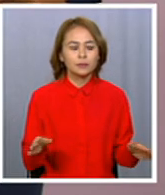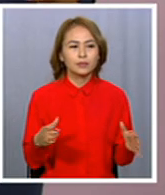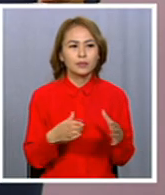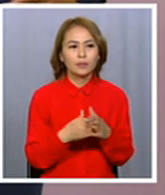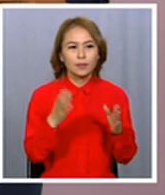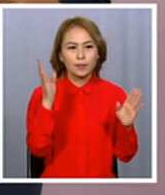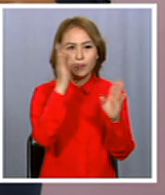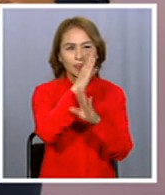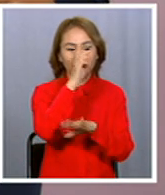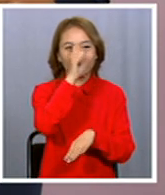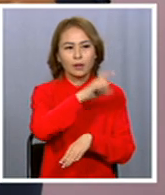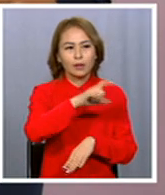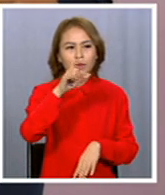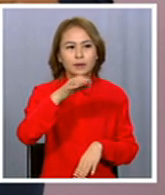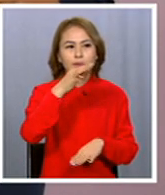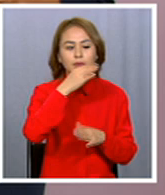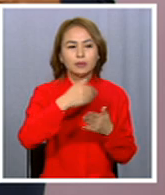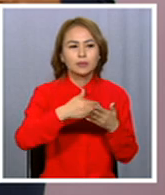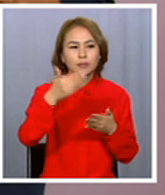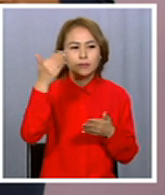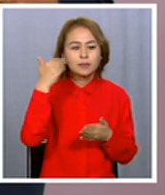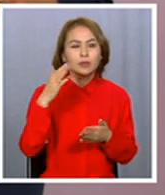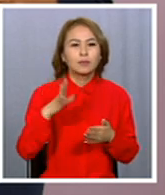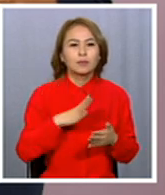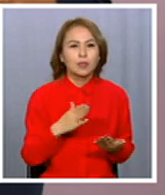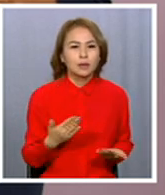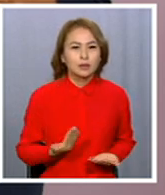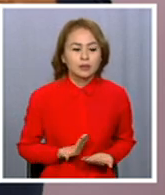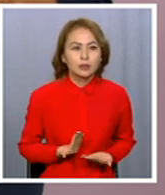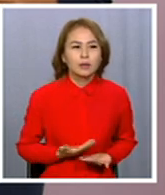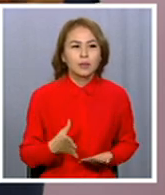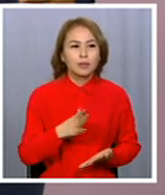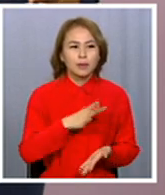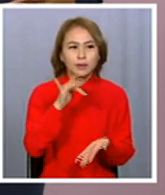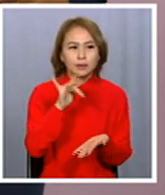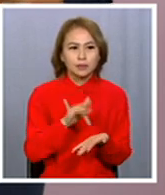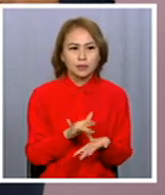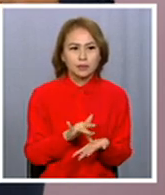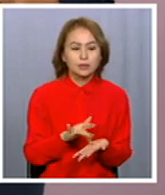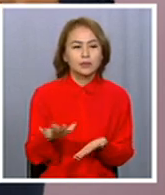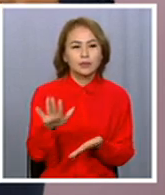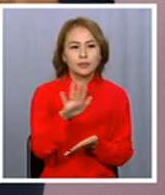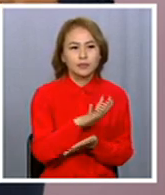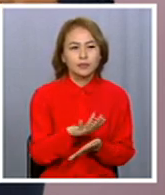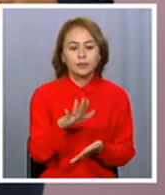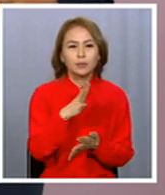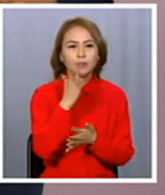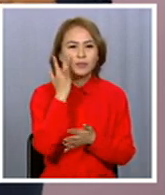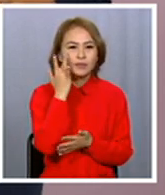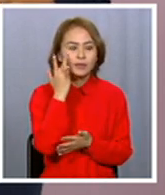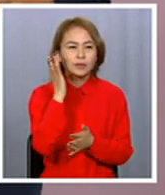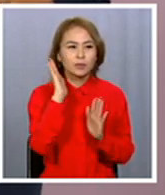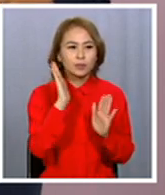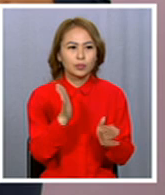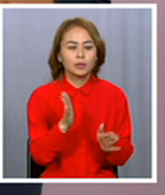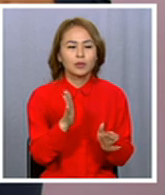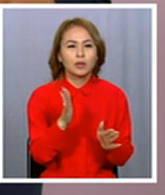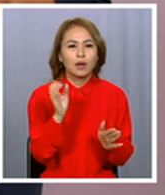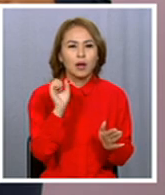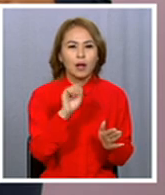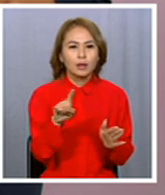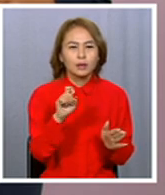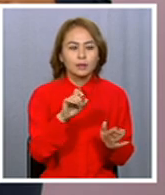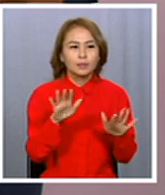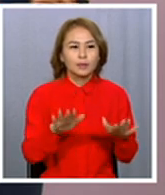адамның ертеден бері тіршілік етіп өмір сүріп келе жатқан ортасы және мәңгі мекендейтін алтын бесігі деуге